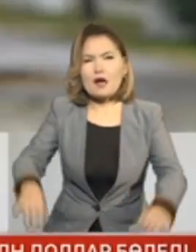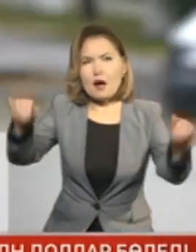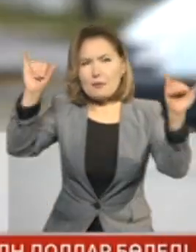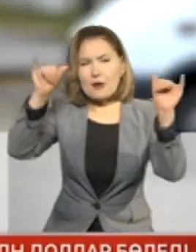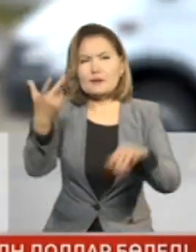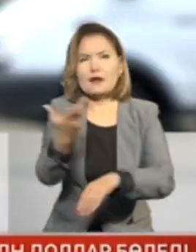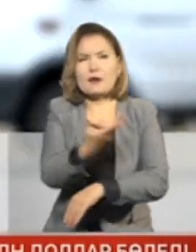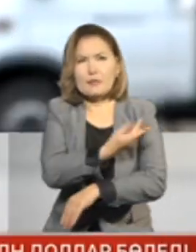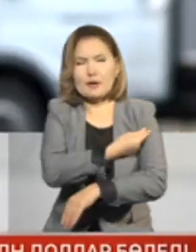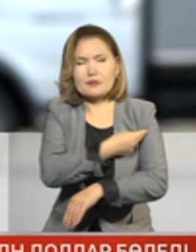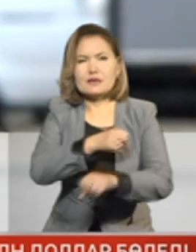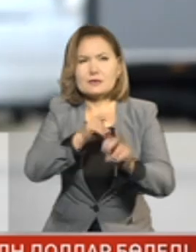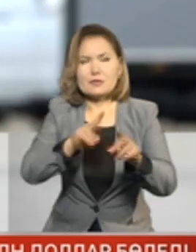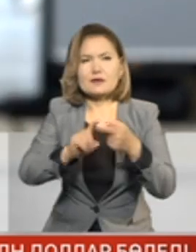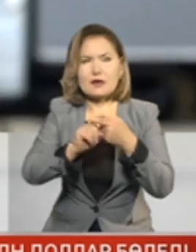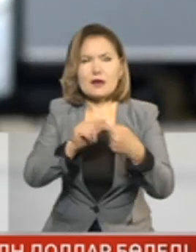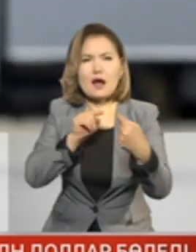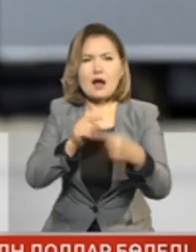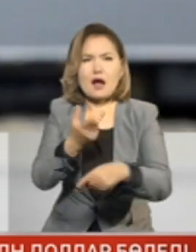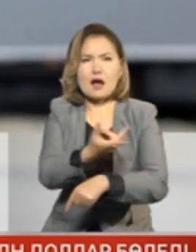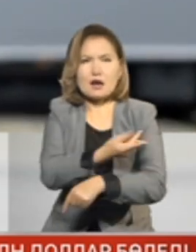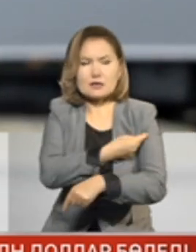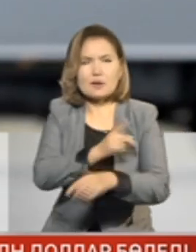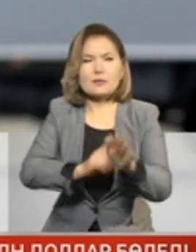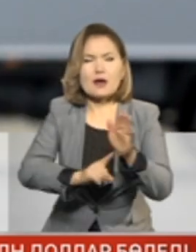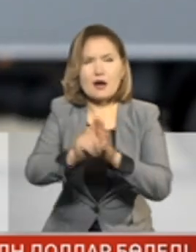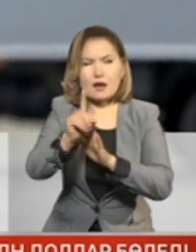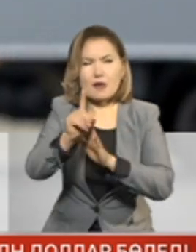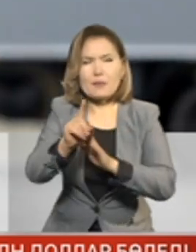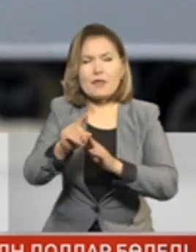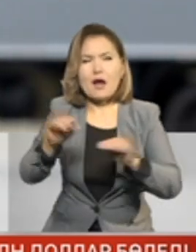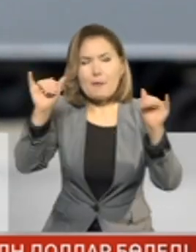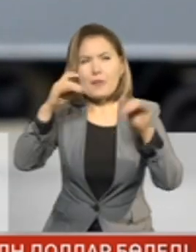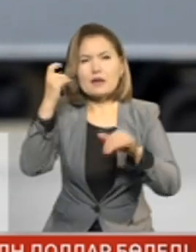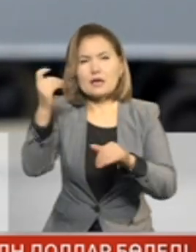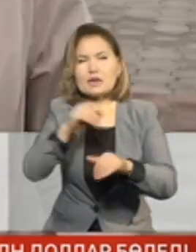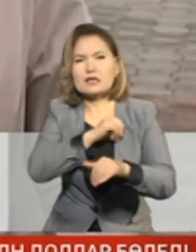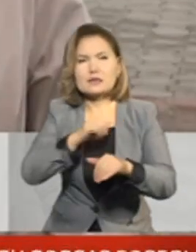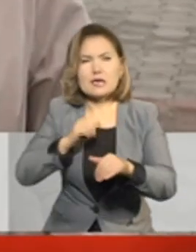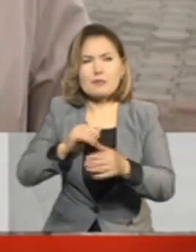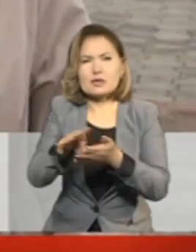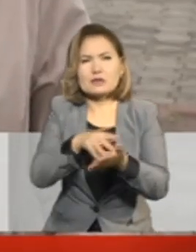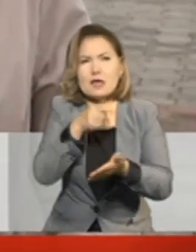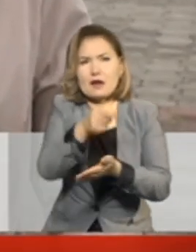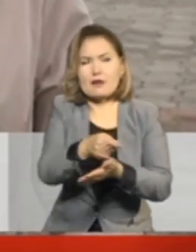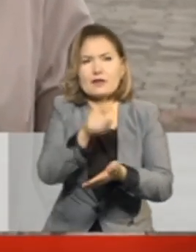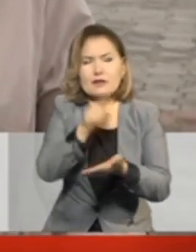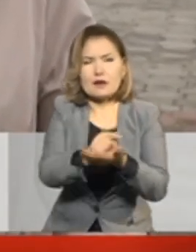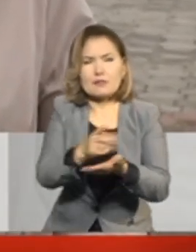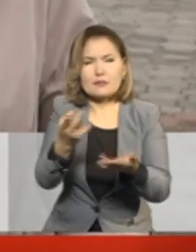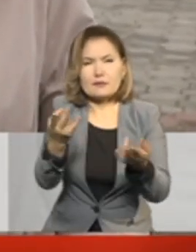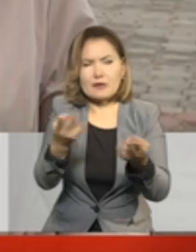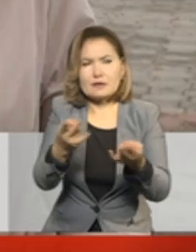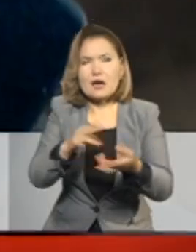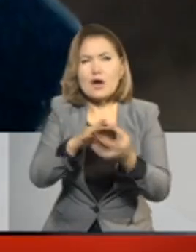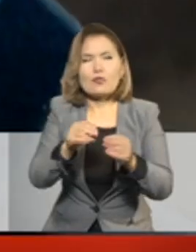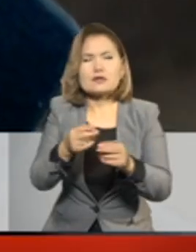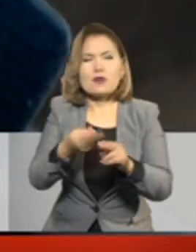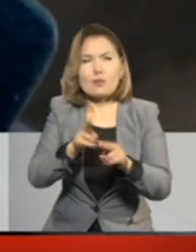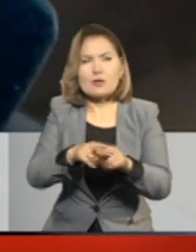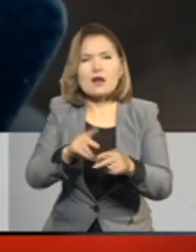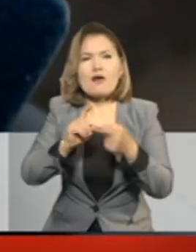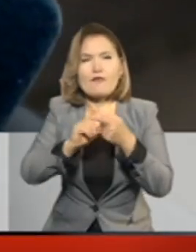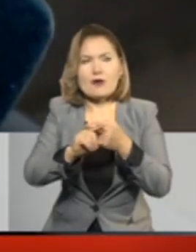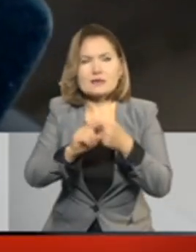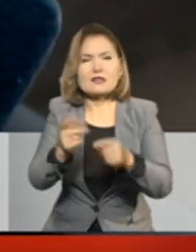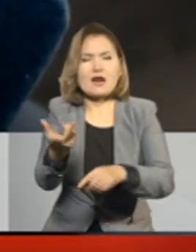үшін бруцеллезге қарсы ең алдымен мал иелері өздері ұсыныс беруі қажет. Бұл вакцина тегін түрде қойылмайды. Аурудың